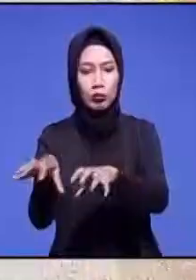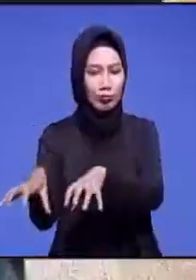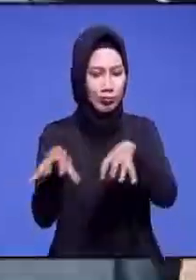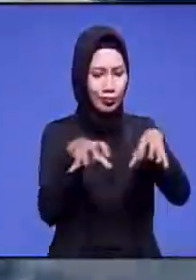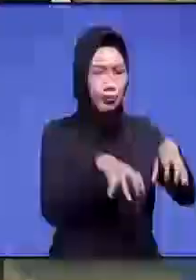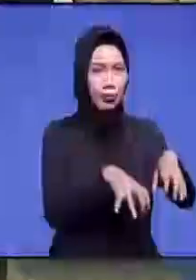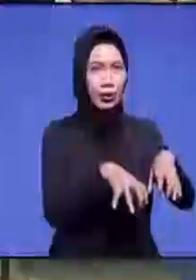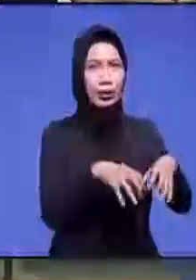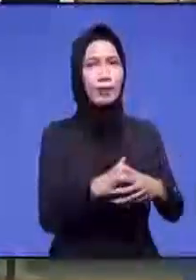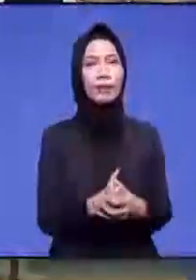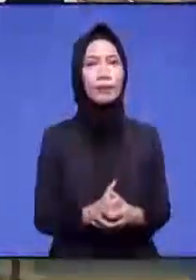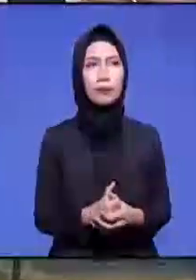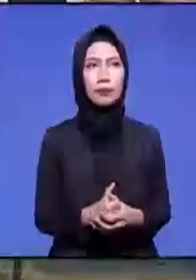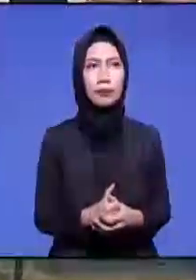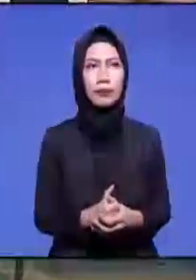dari pondok pesantren.